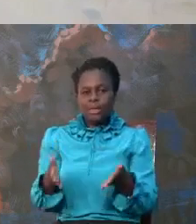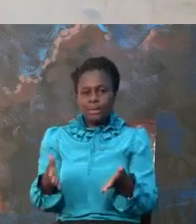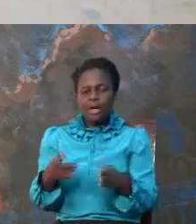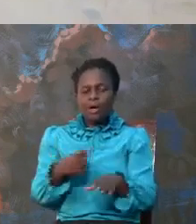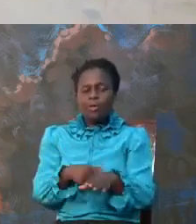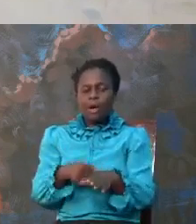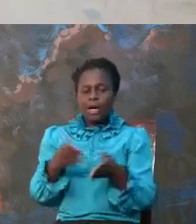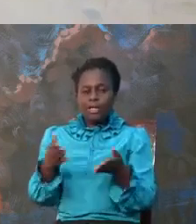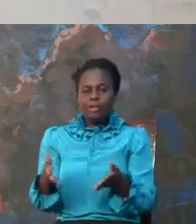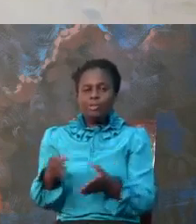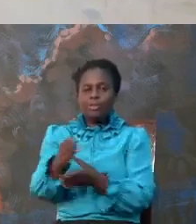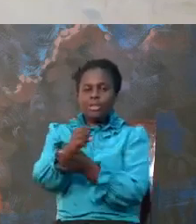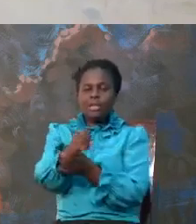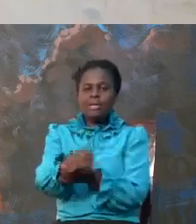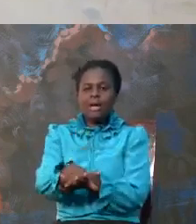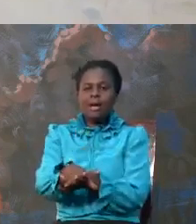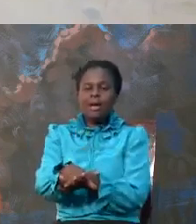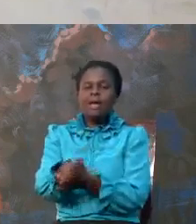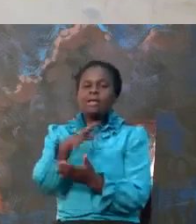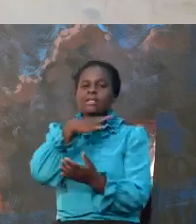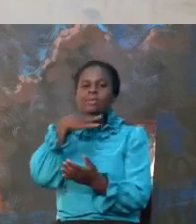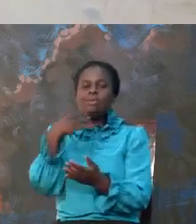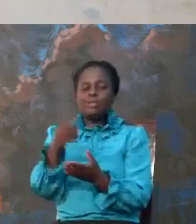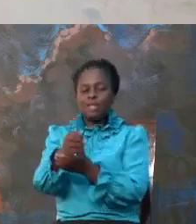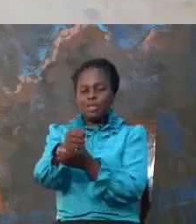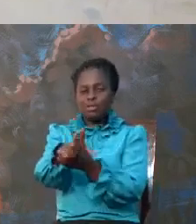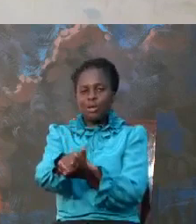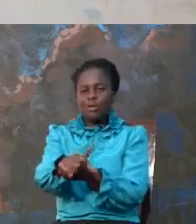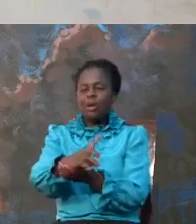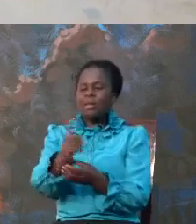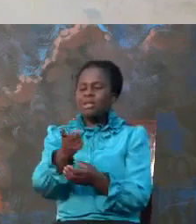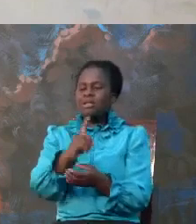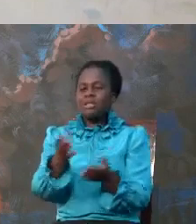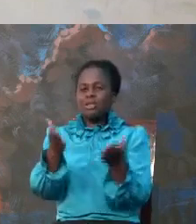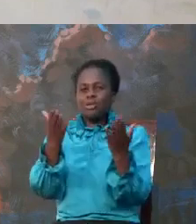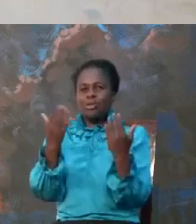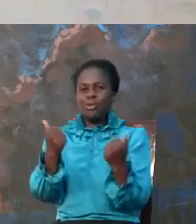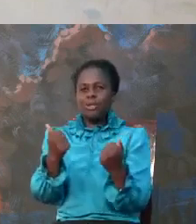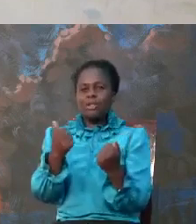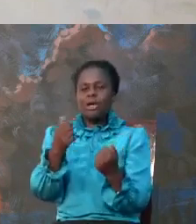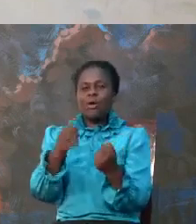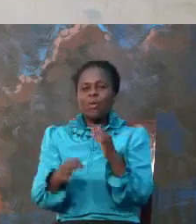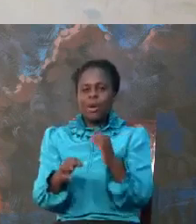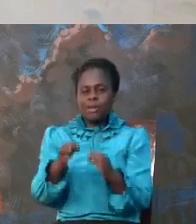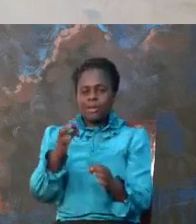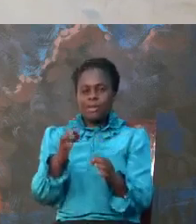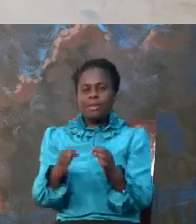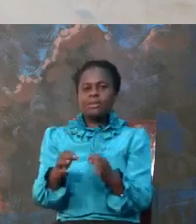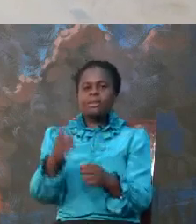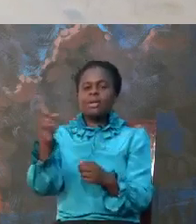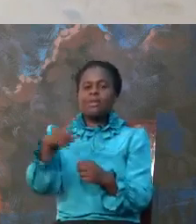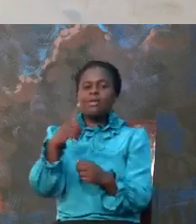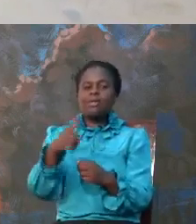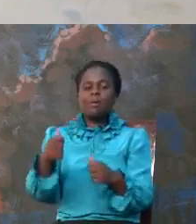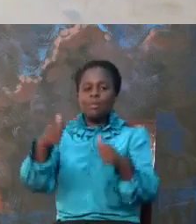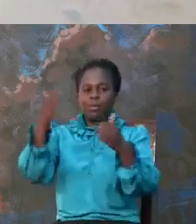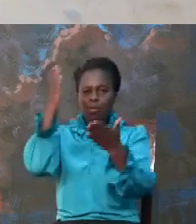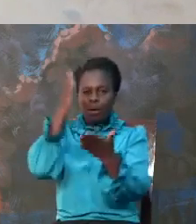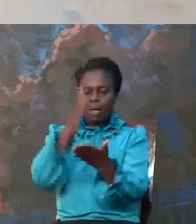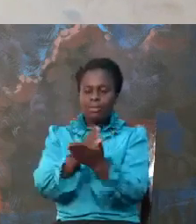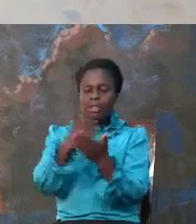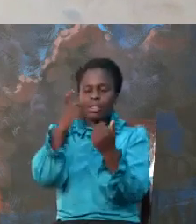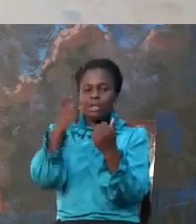huu sadaka za dhabihu zinatolewa zisizoweza kwa jinsi ya dhambi kumkamilisha mtu